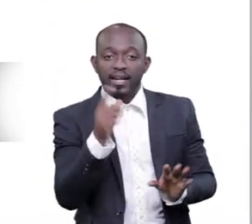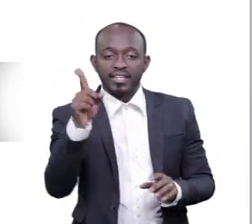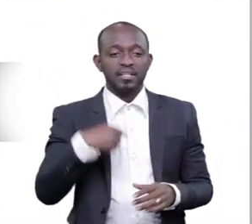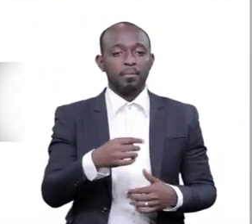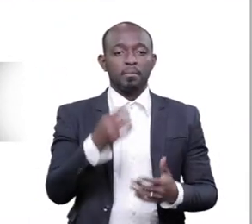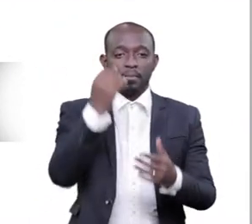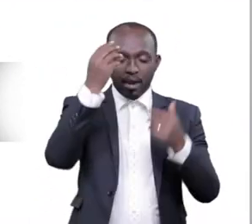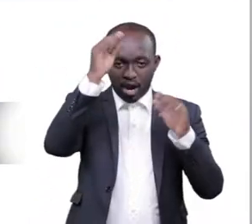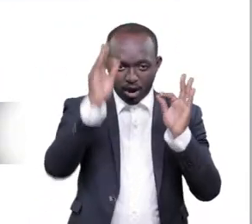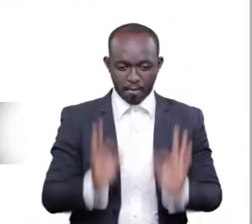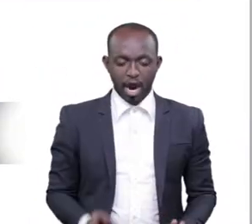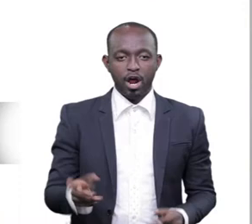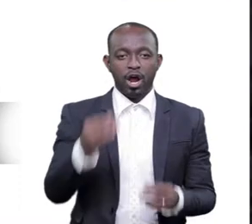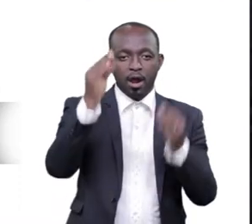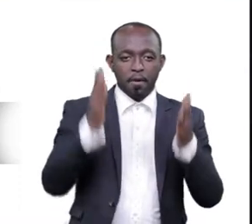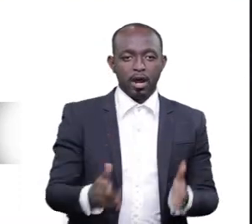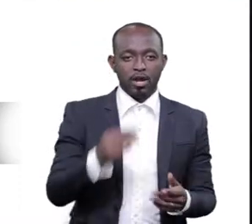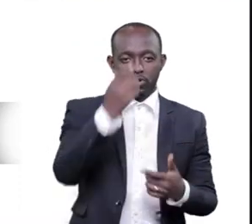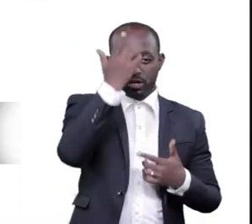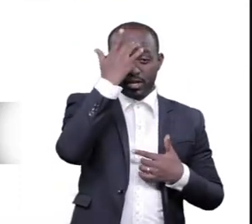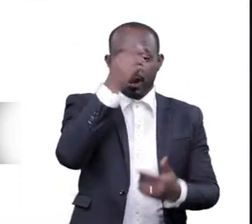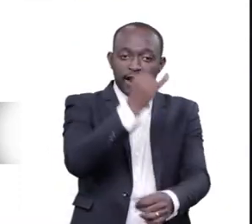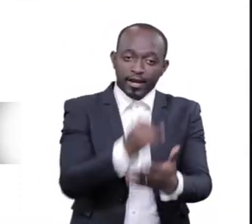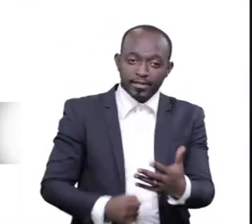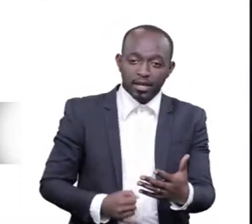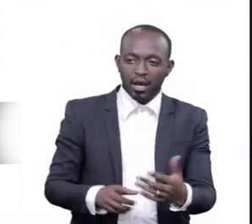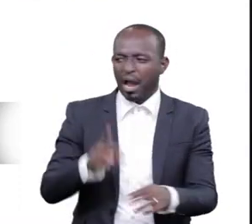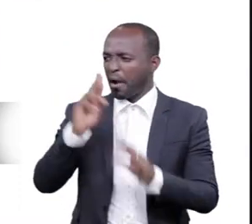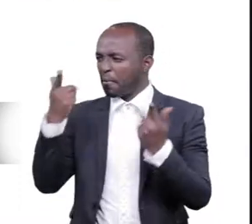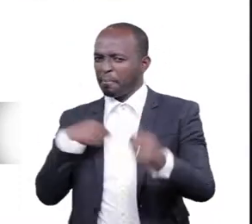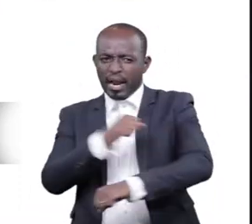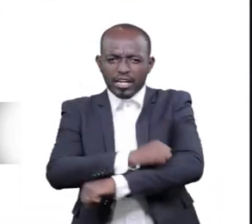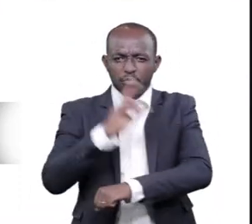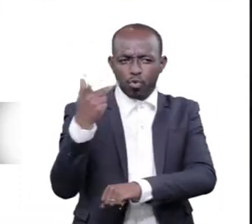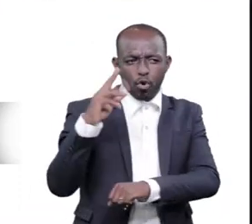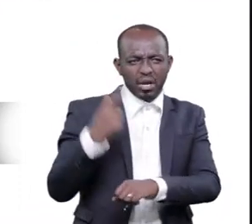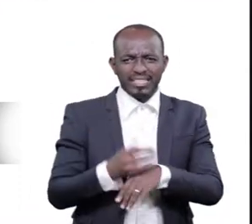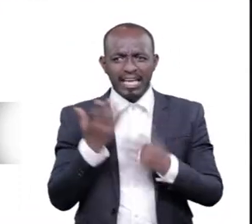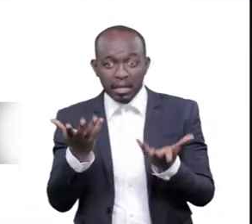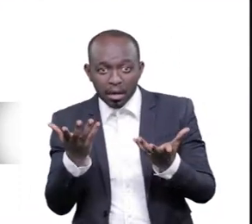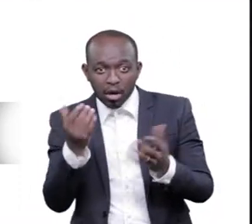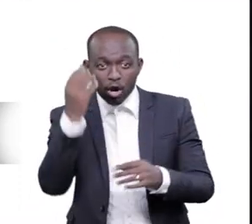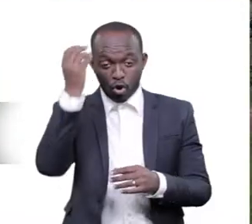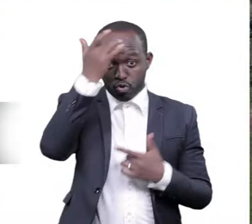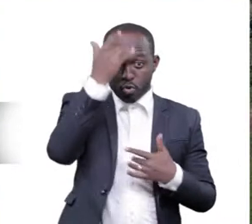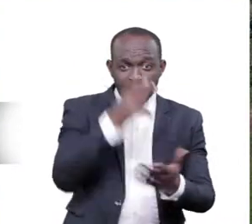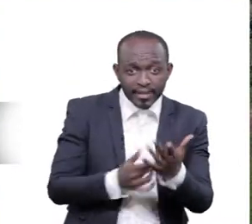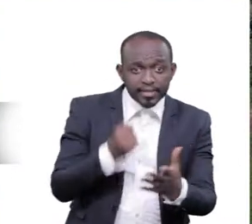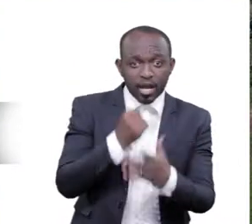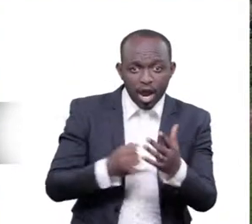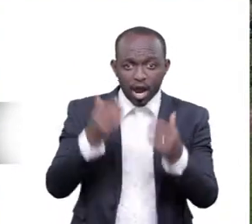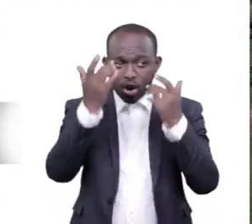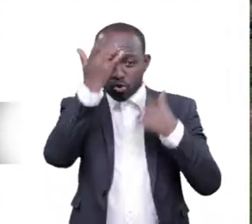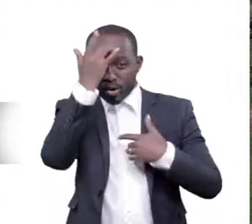muntu wicara hano usibye wowe ngo nyine ishuri ryose ritangira kuza nimbaza koko nibyo